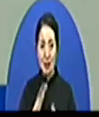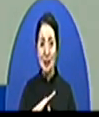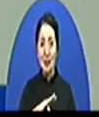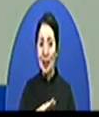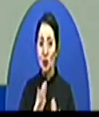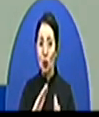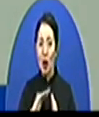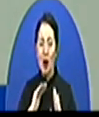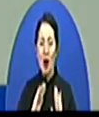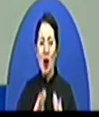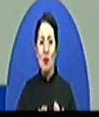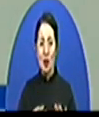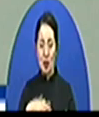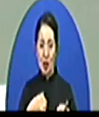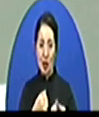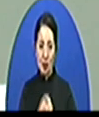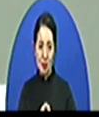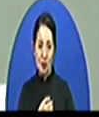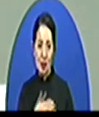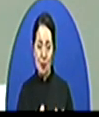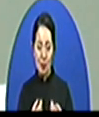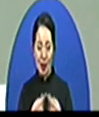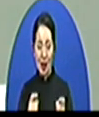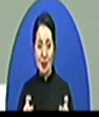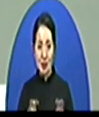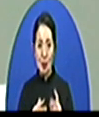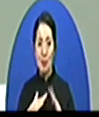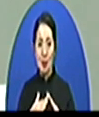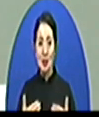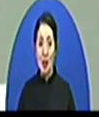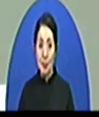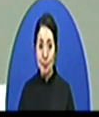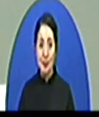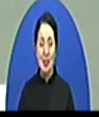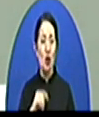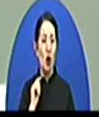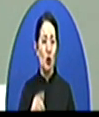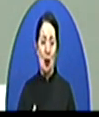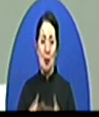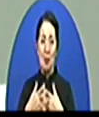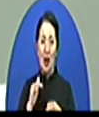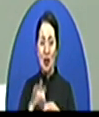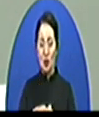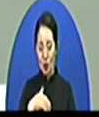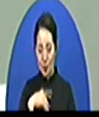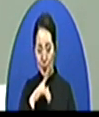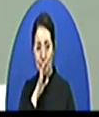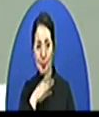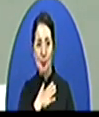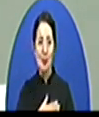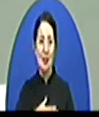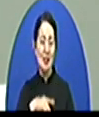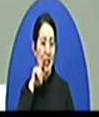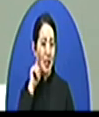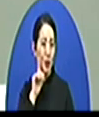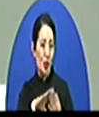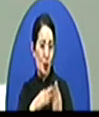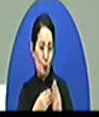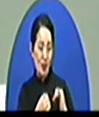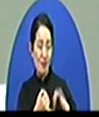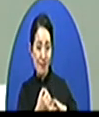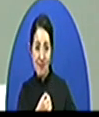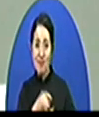одоогор их нэртиг бол хашаа хашаанд амьдардаг байгаа. Одоо тэгээд одоо байранд орох болсондоо бол маш залуу гэр бүлийн хувьд